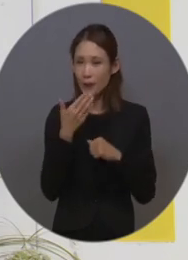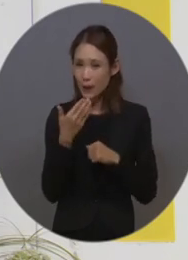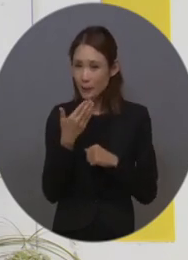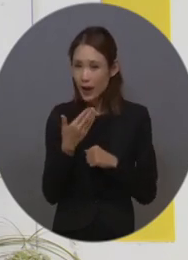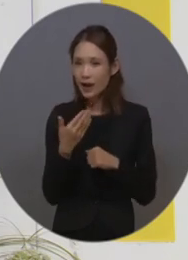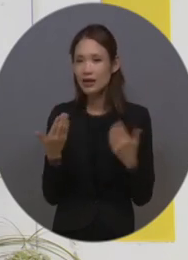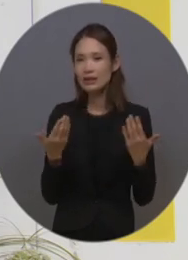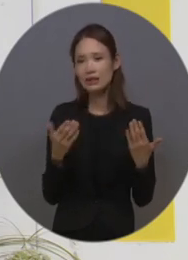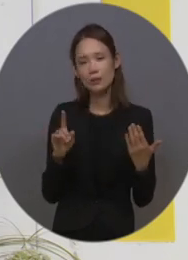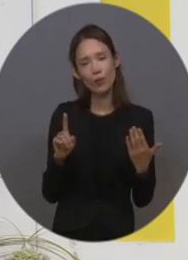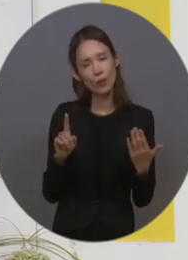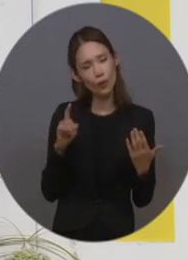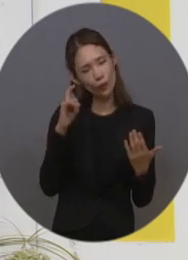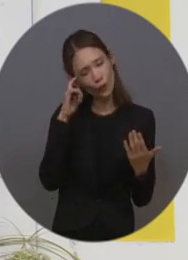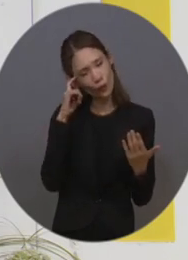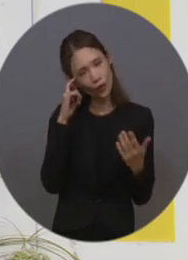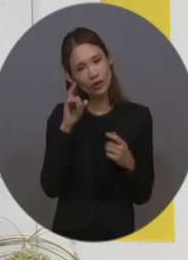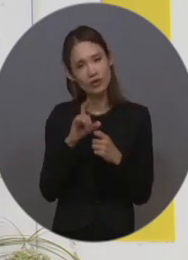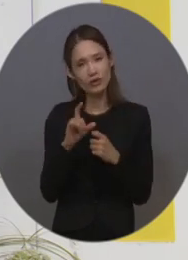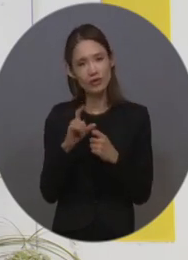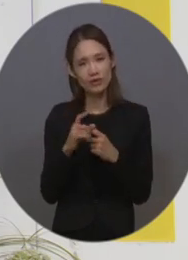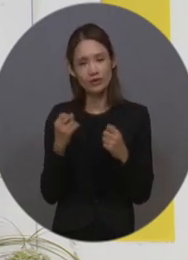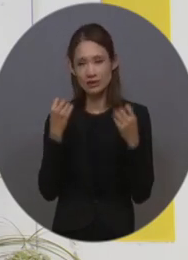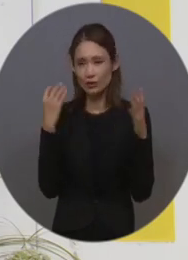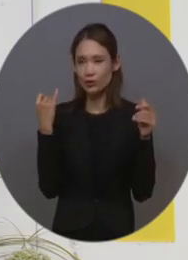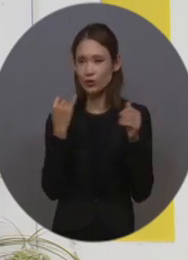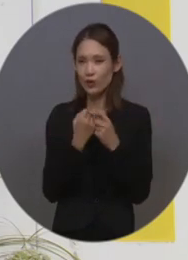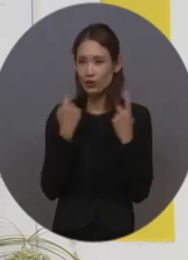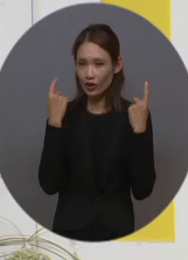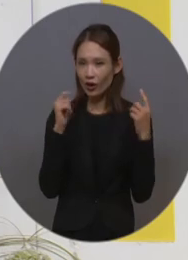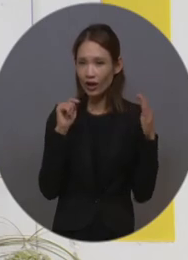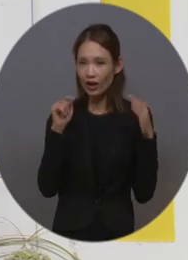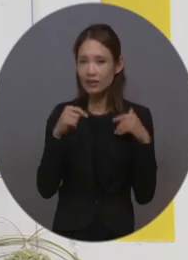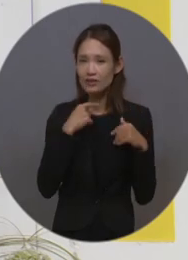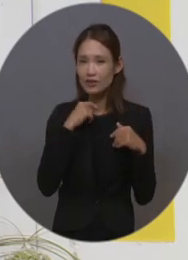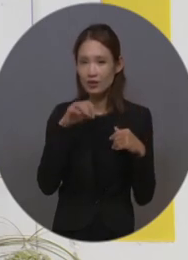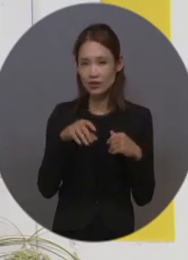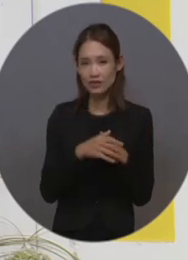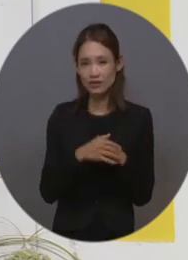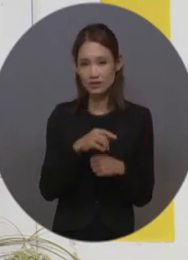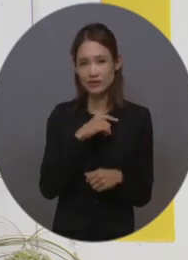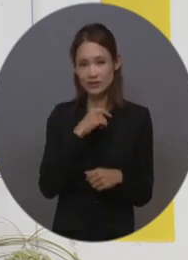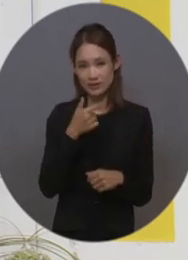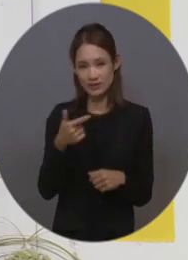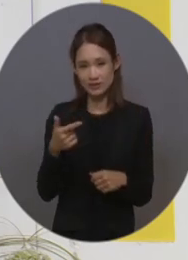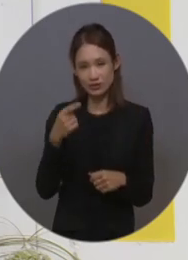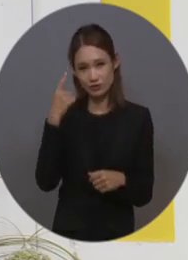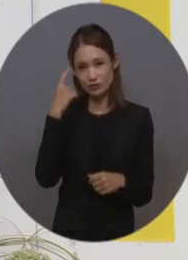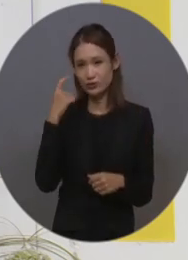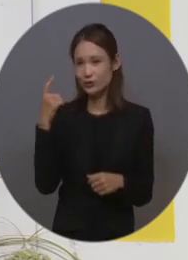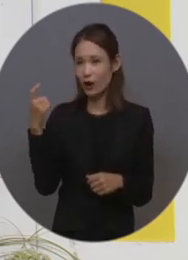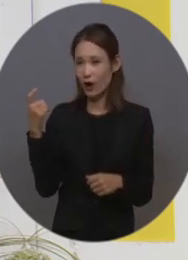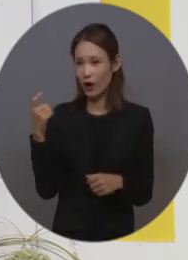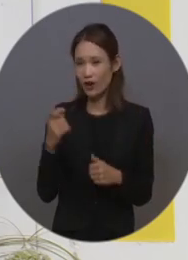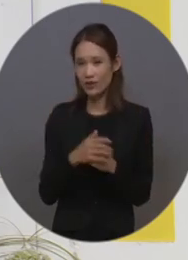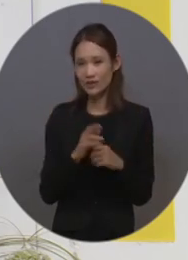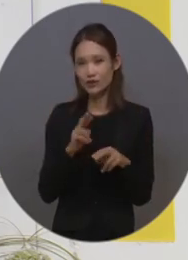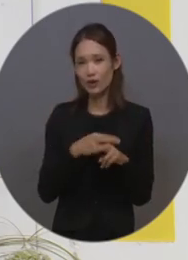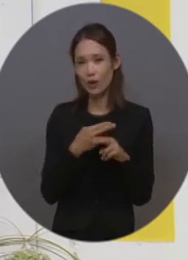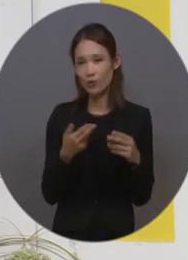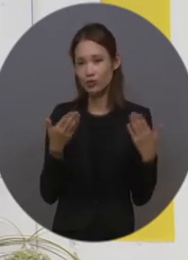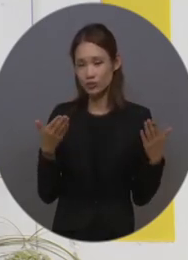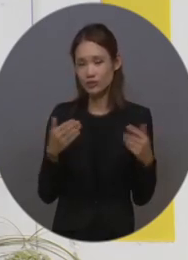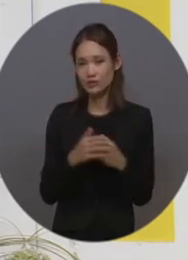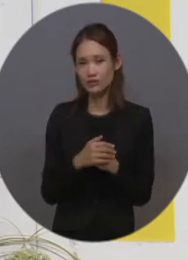일이 뭔가 생각해 보니까 네. 우리가 신혼여행 갔던데 다시 가는 게 제일 큰 하나의 추억이고 선물이 네. 되지